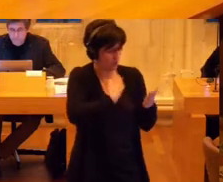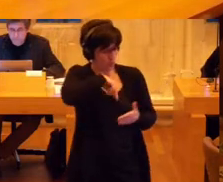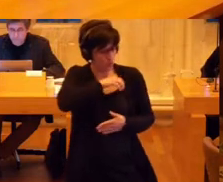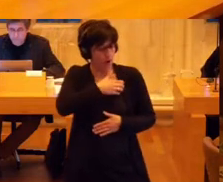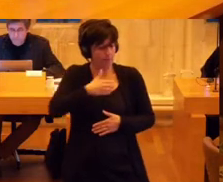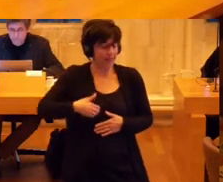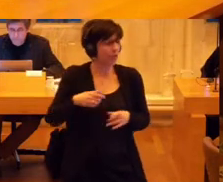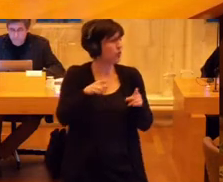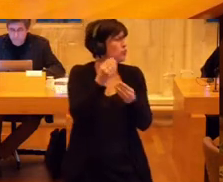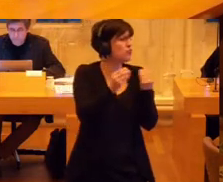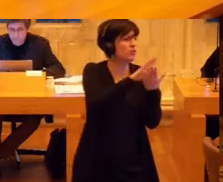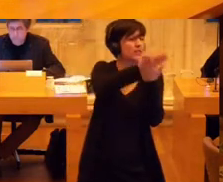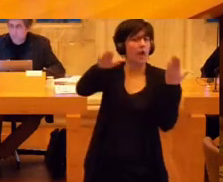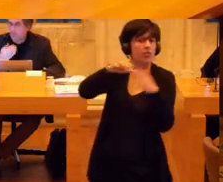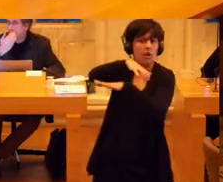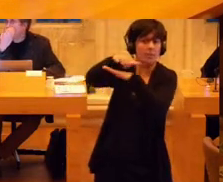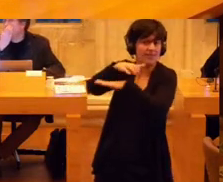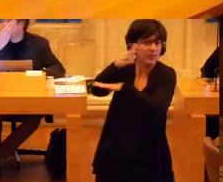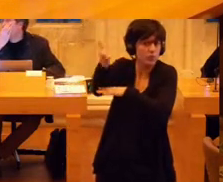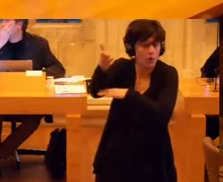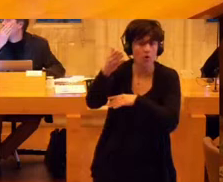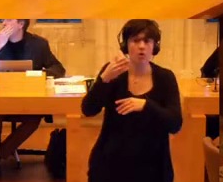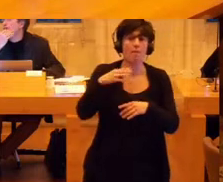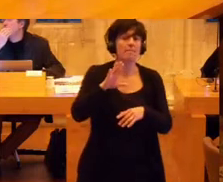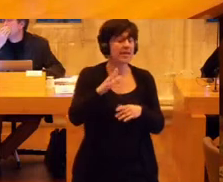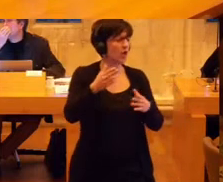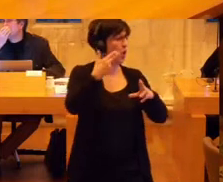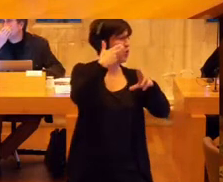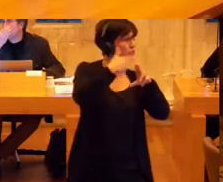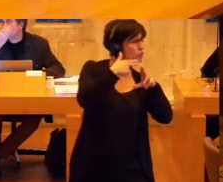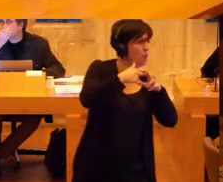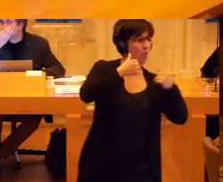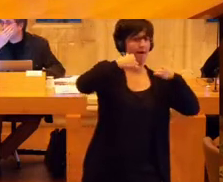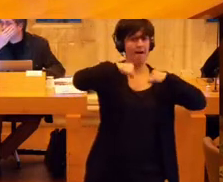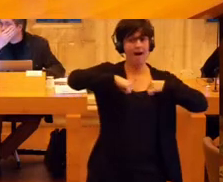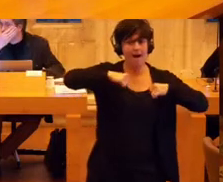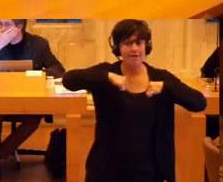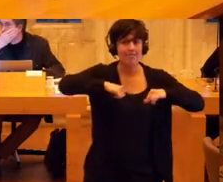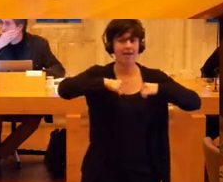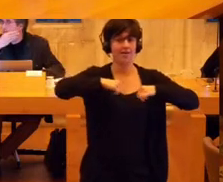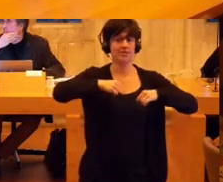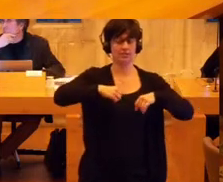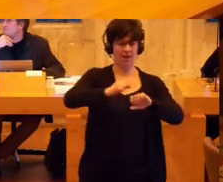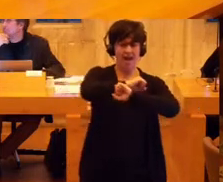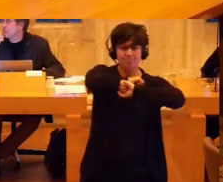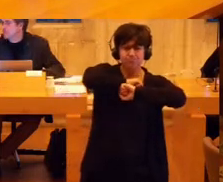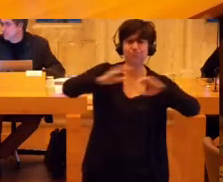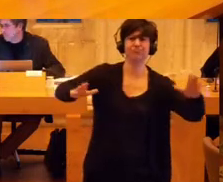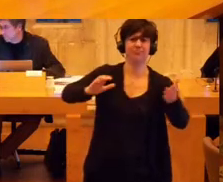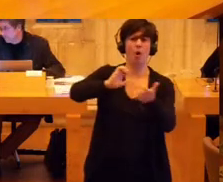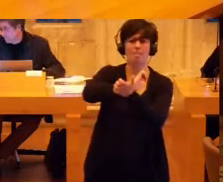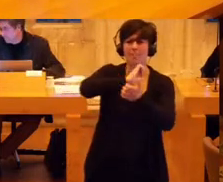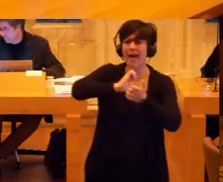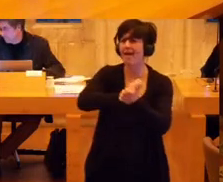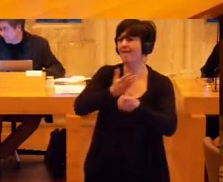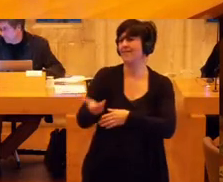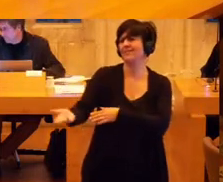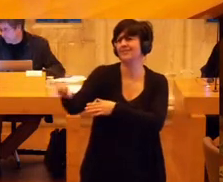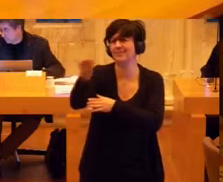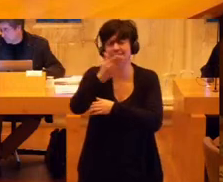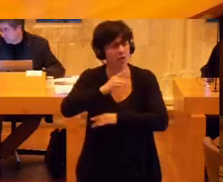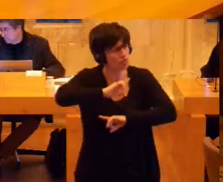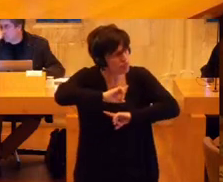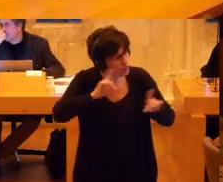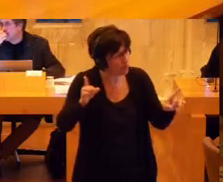la préfecture, mais que le nom ou l'adresse soit donnée en pâture dans le domaine d'une public... D'une manière générale, on le verra pour une autre